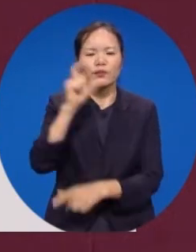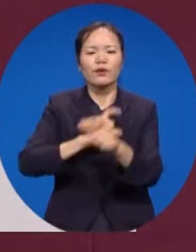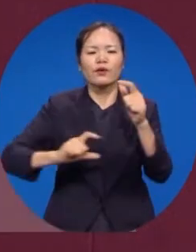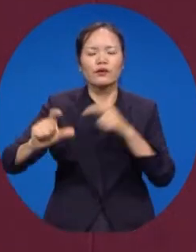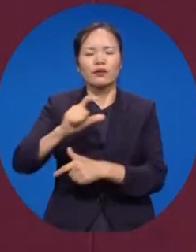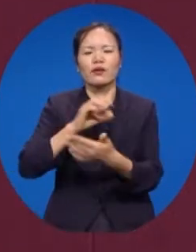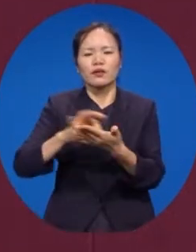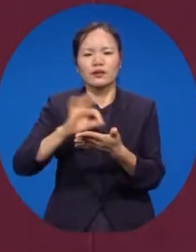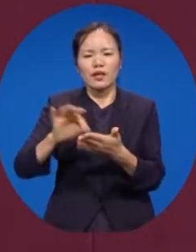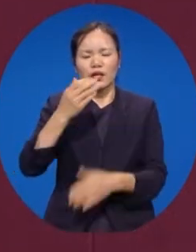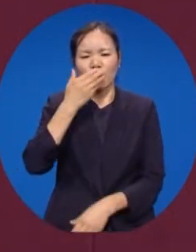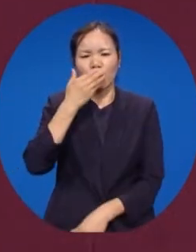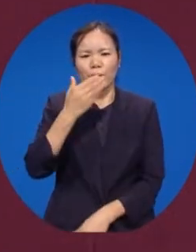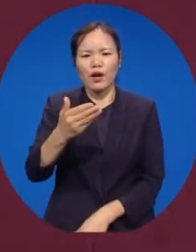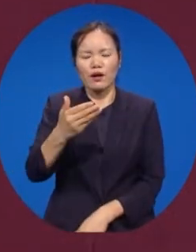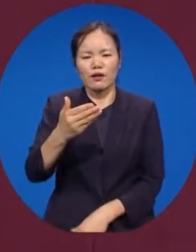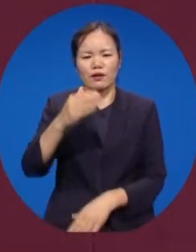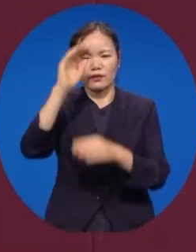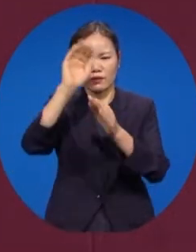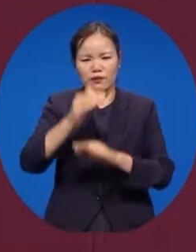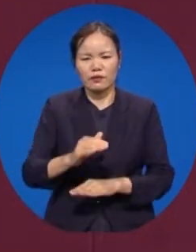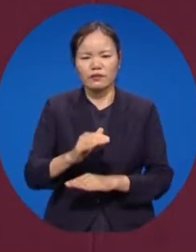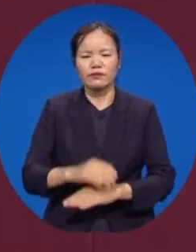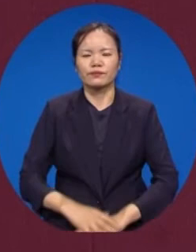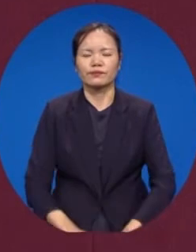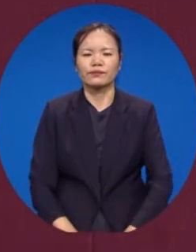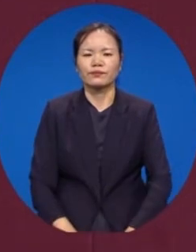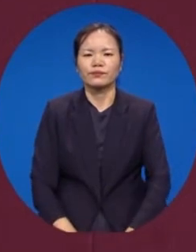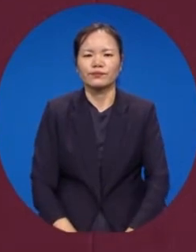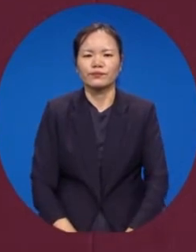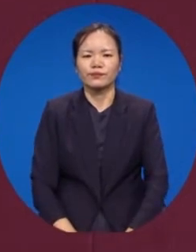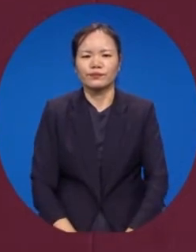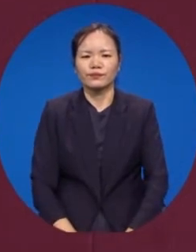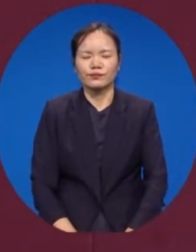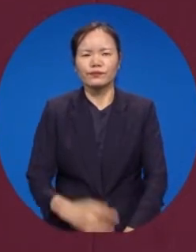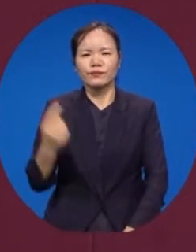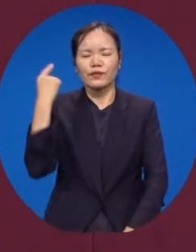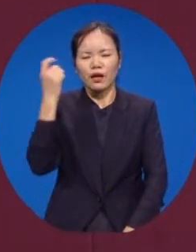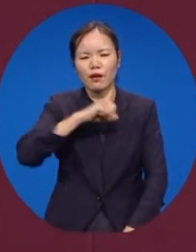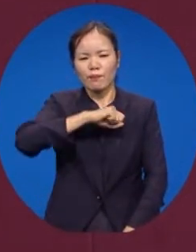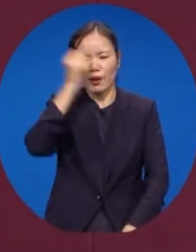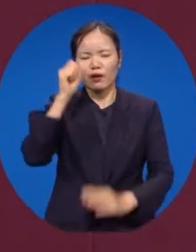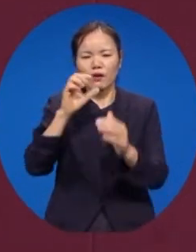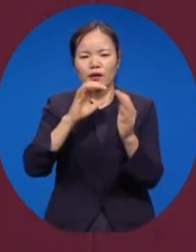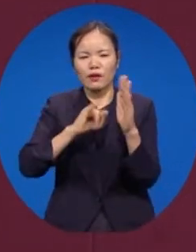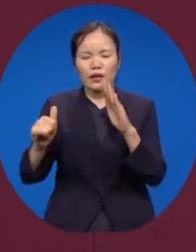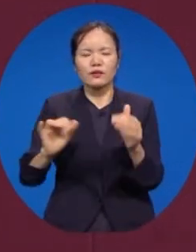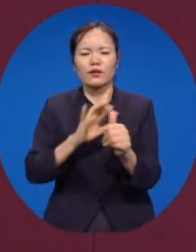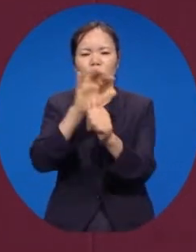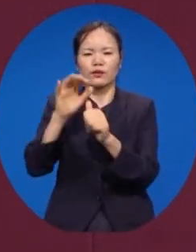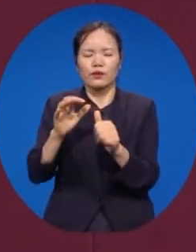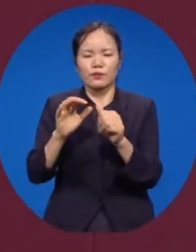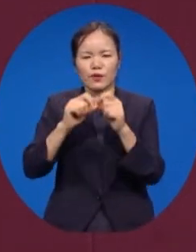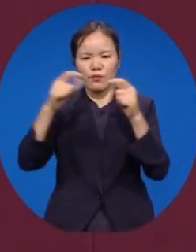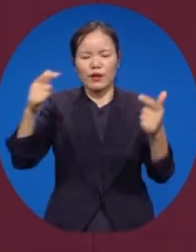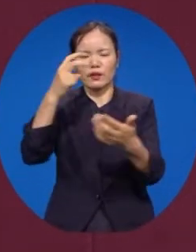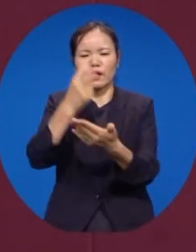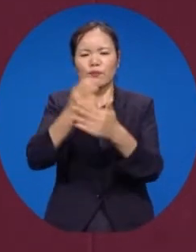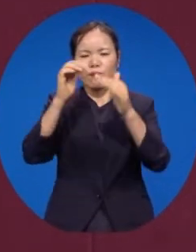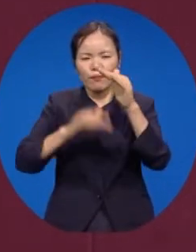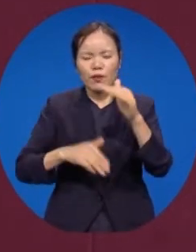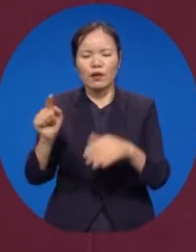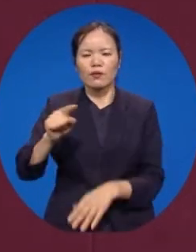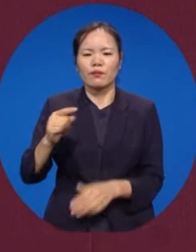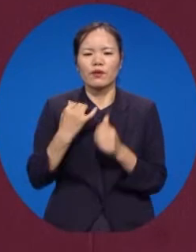더 사용할 수 있도록 하는 내용입니다. 어제 통과된 가족 돌봄 휴가 확대 법안으로